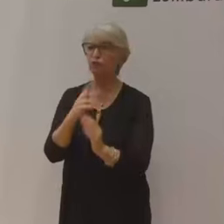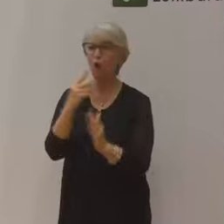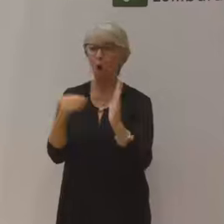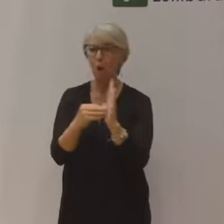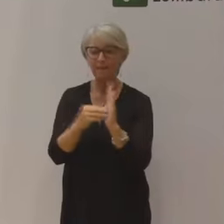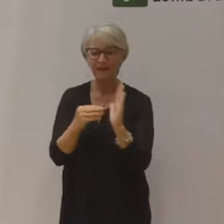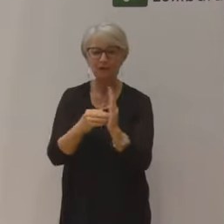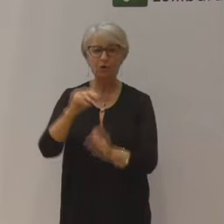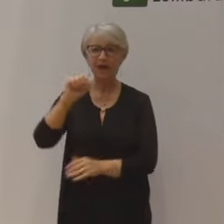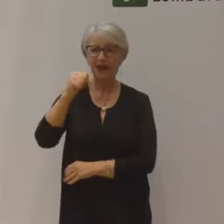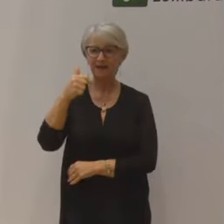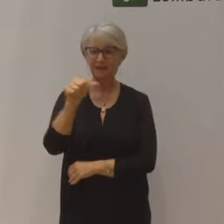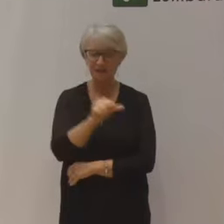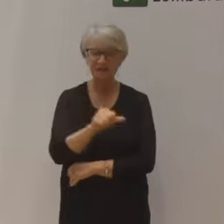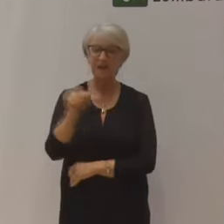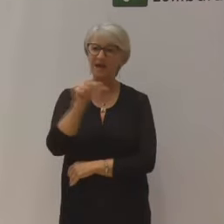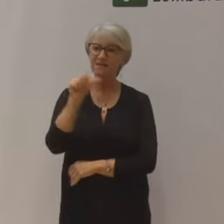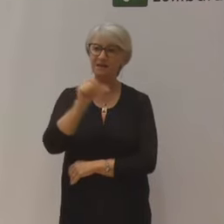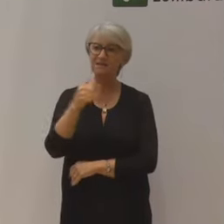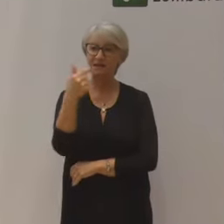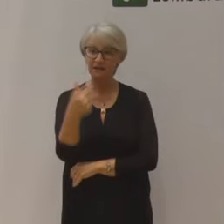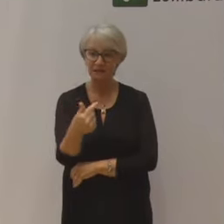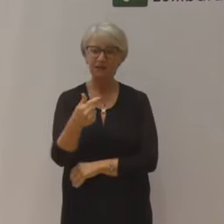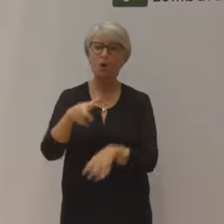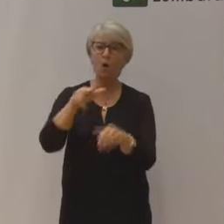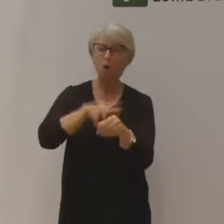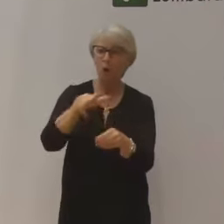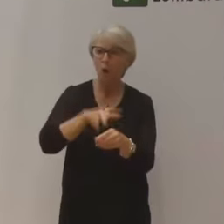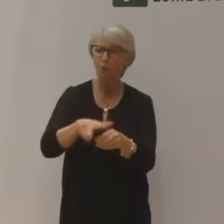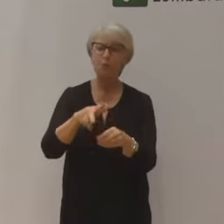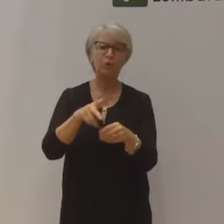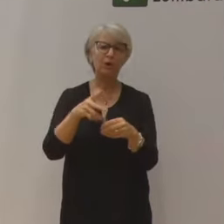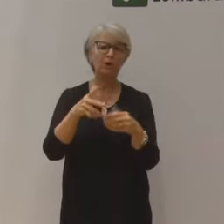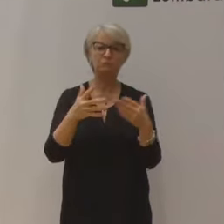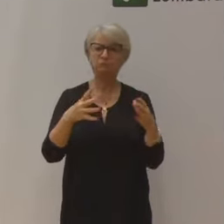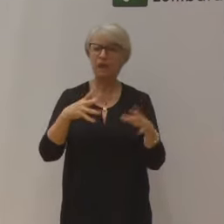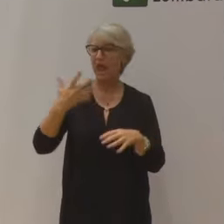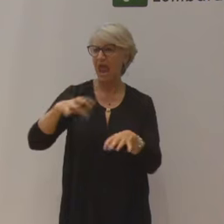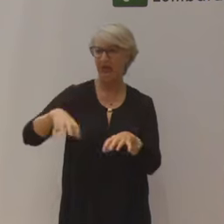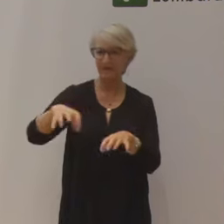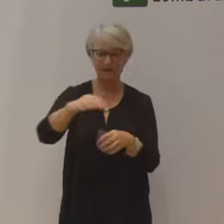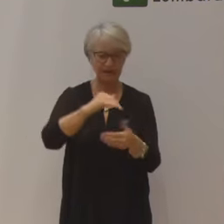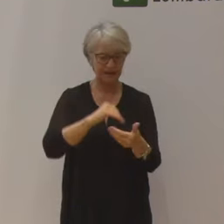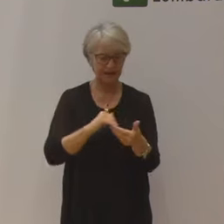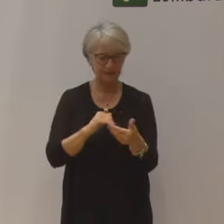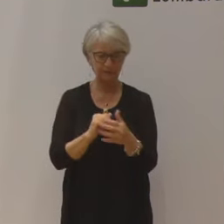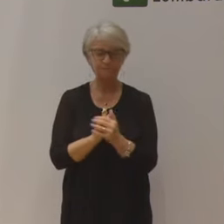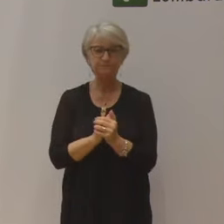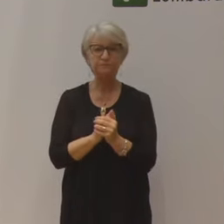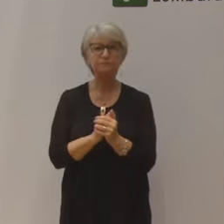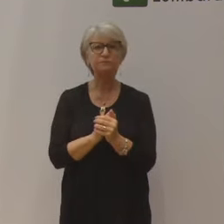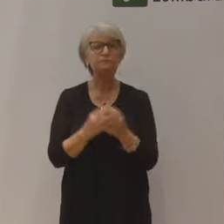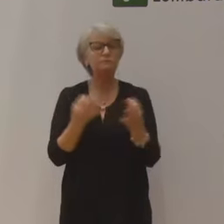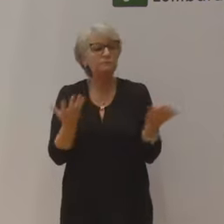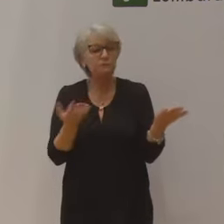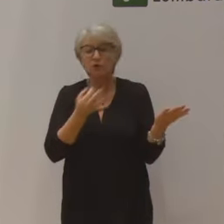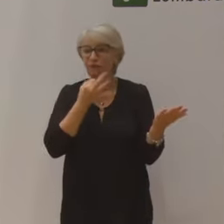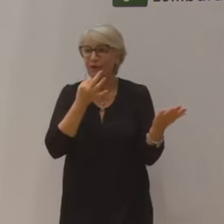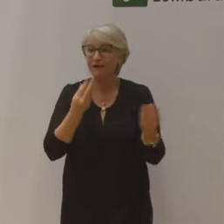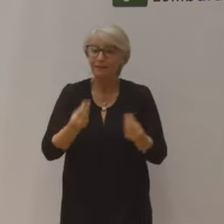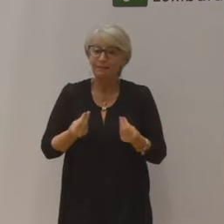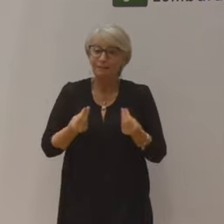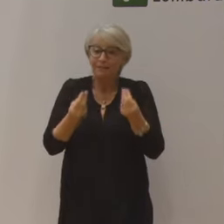operatori dell'ATS, della SST, dei comuni, delle unità di offerta, e mira proprio ad affinare quelli che sono gli